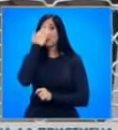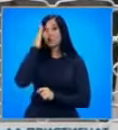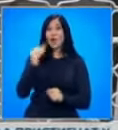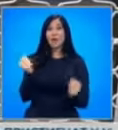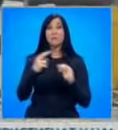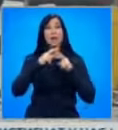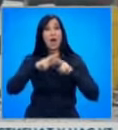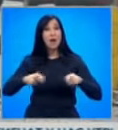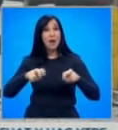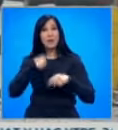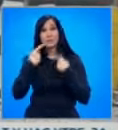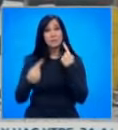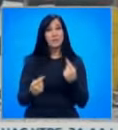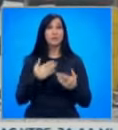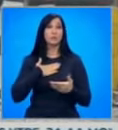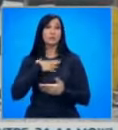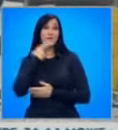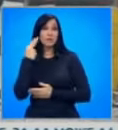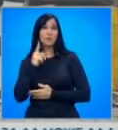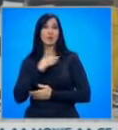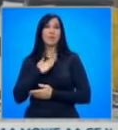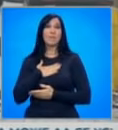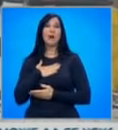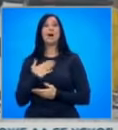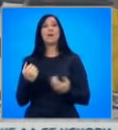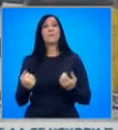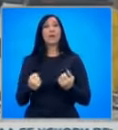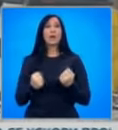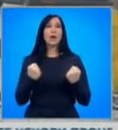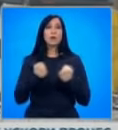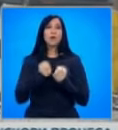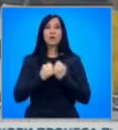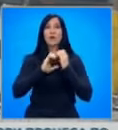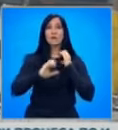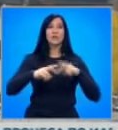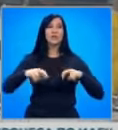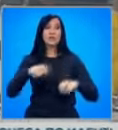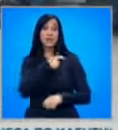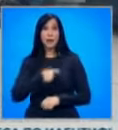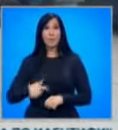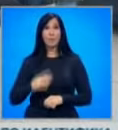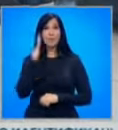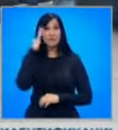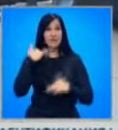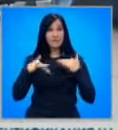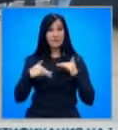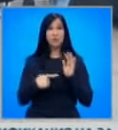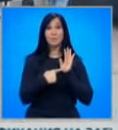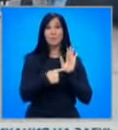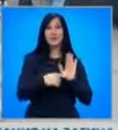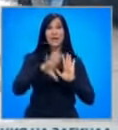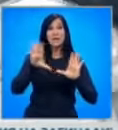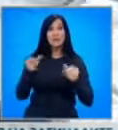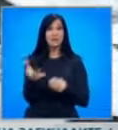първоначален разпит на собственика на фирмата, която притежава катастрофиралия автобус. Разследващите от Република Северна Македония са представили и